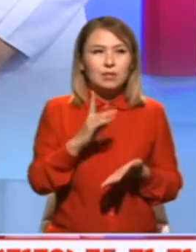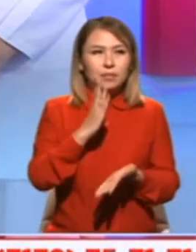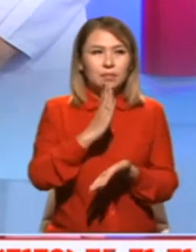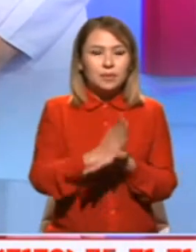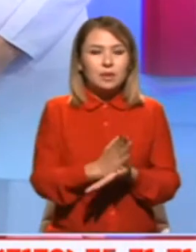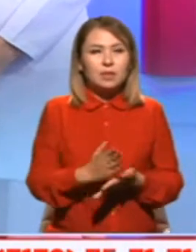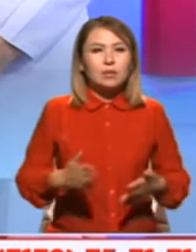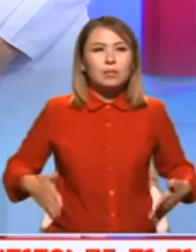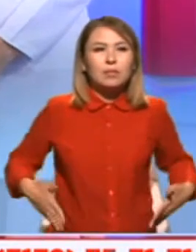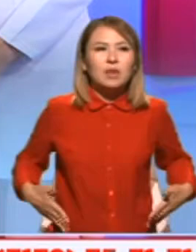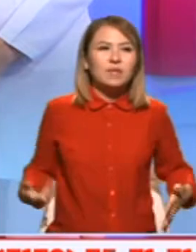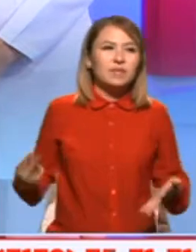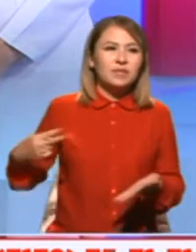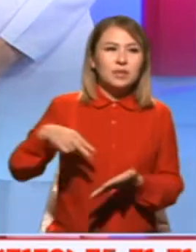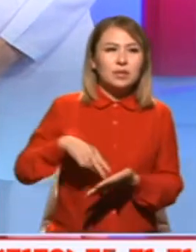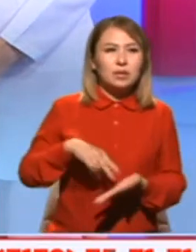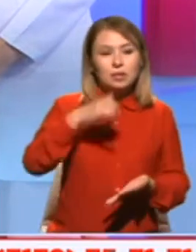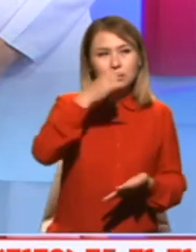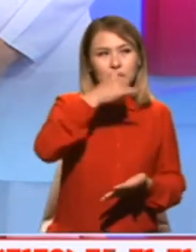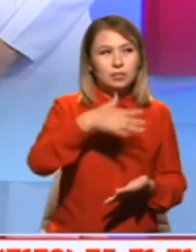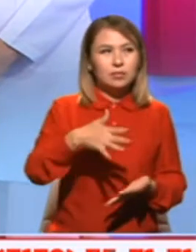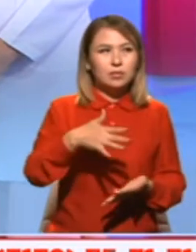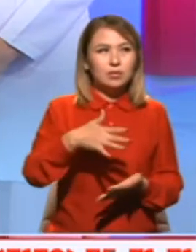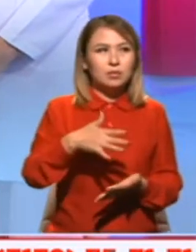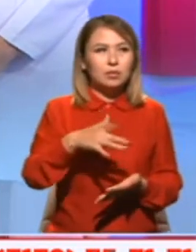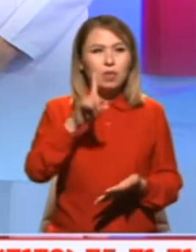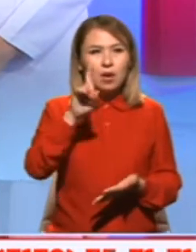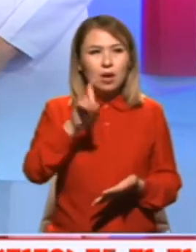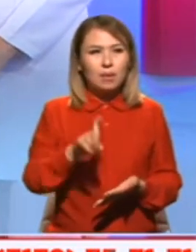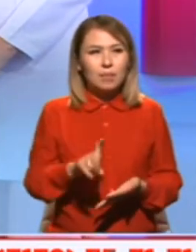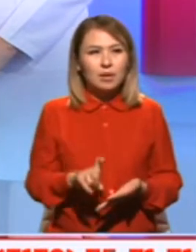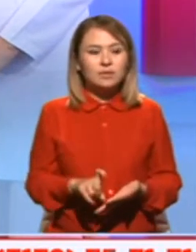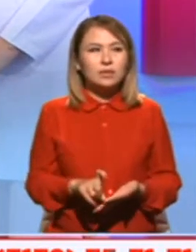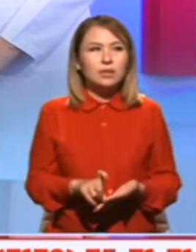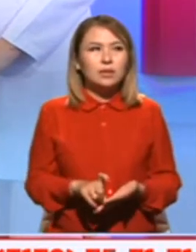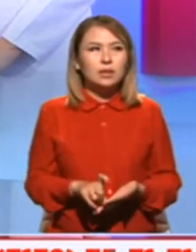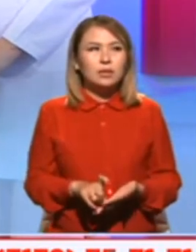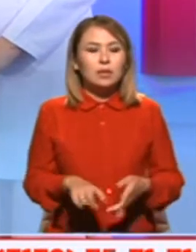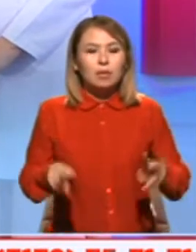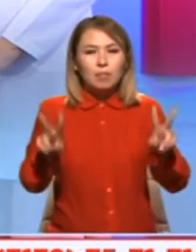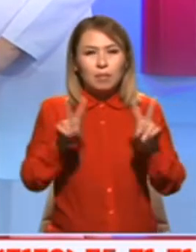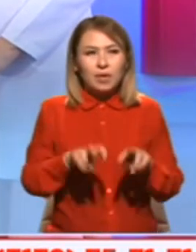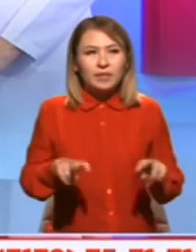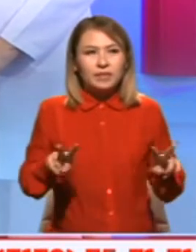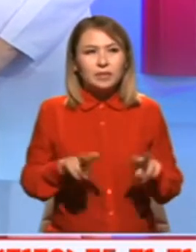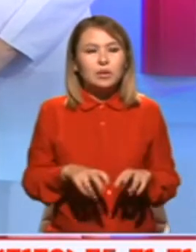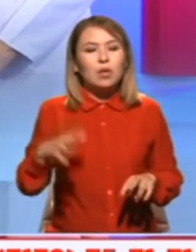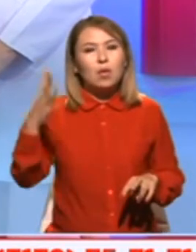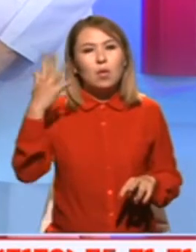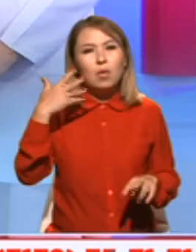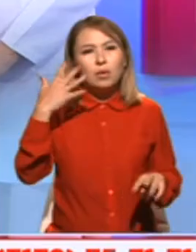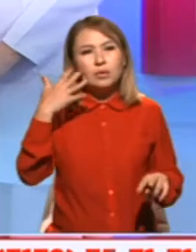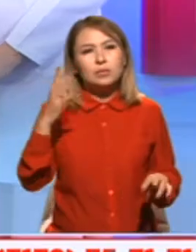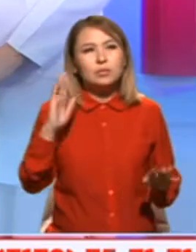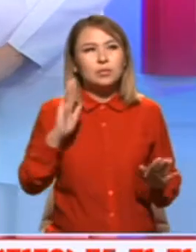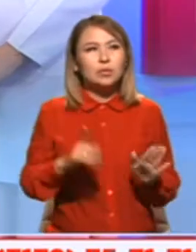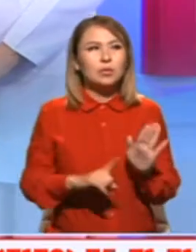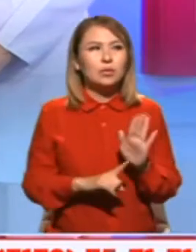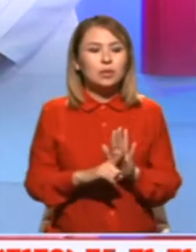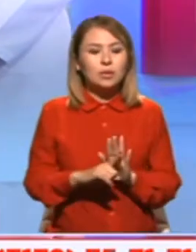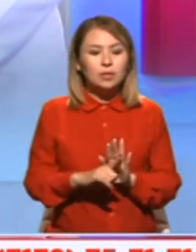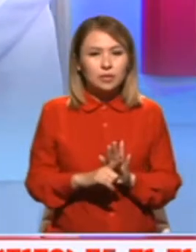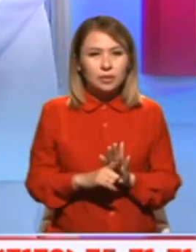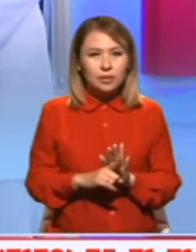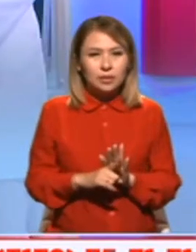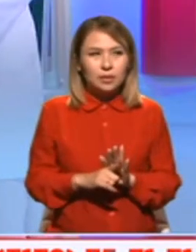көтер алмайды, яғни біз белдің, омыртқалардың ауруымен дифдиагностика жасап барып, жасалғаннан кейін ғана экскретор урография жасаймыз. Және де